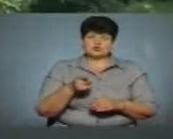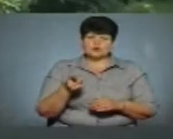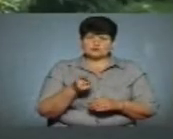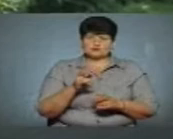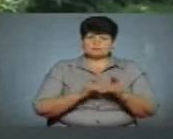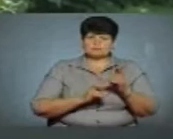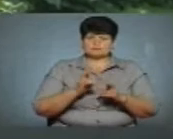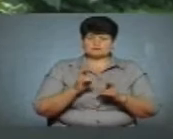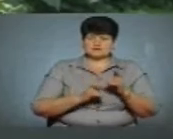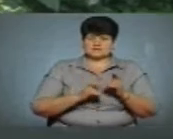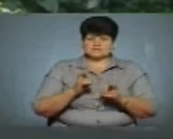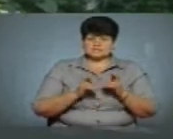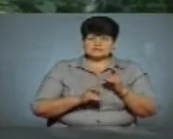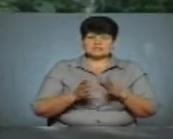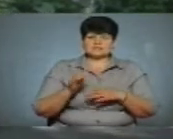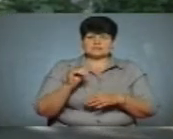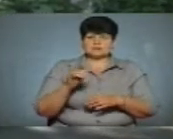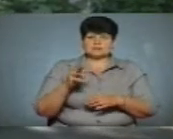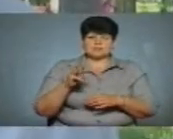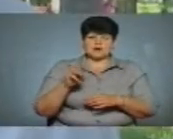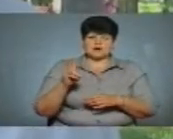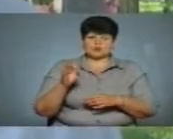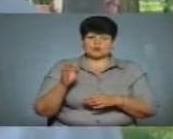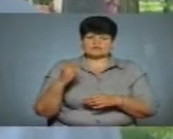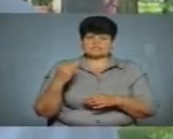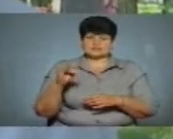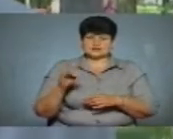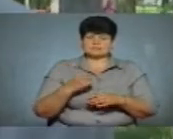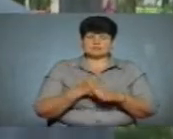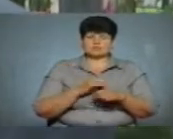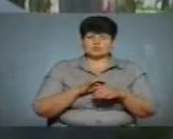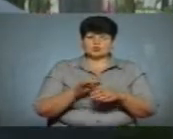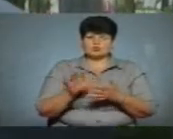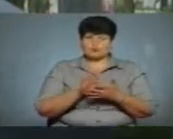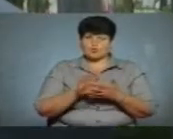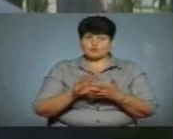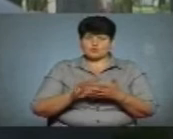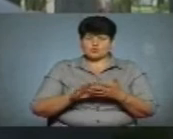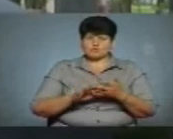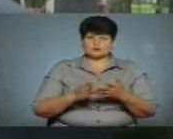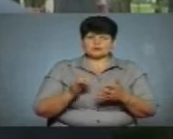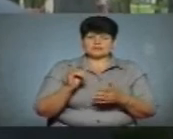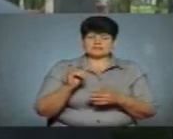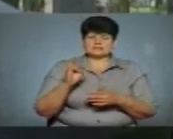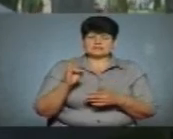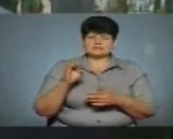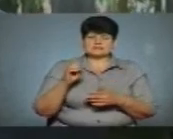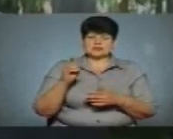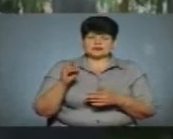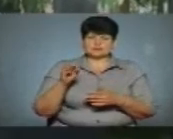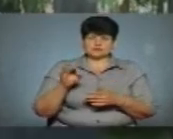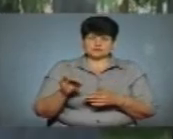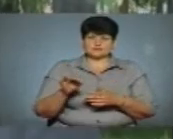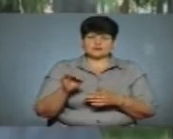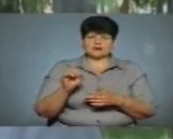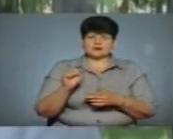підприємства «Профілактична дезінфекція» Ігор М'яковський. Ми проводимо обробку препаратом інсектоакарицидним, тобто